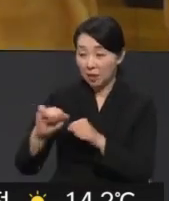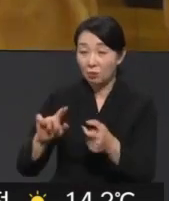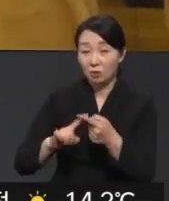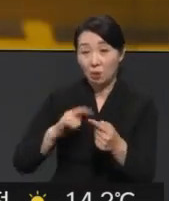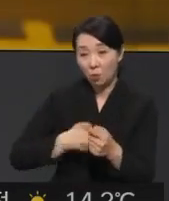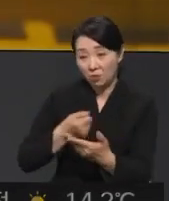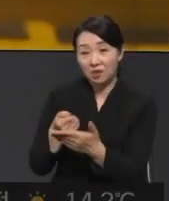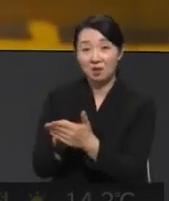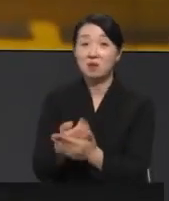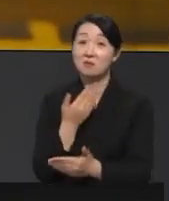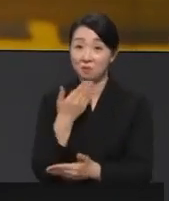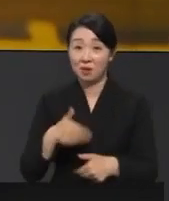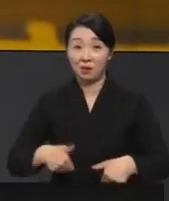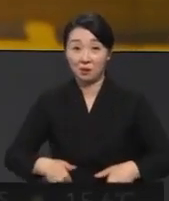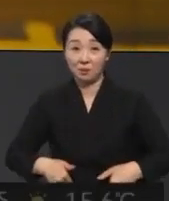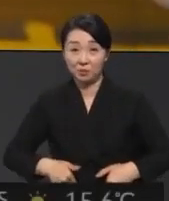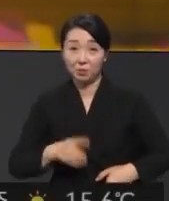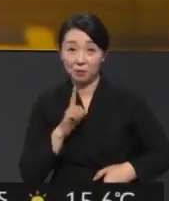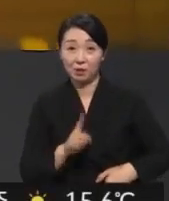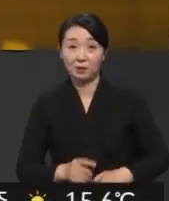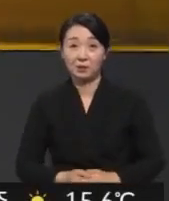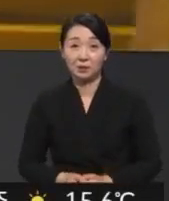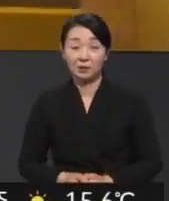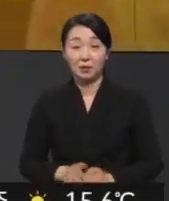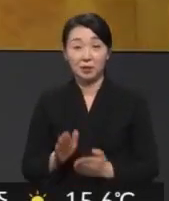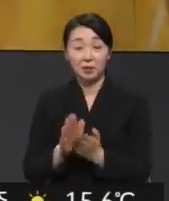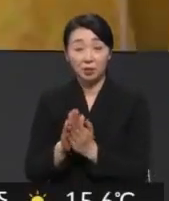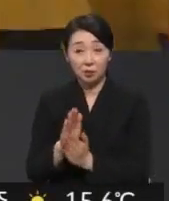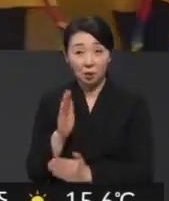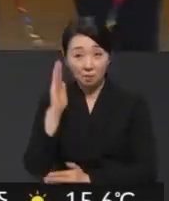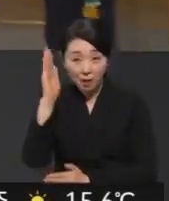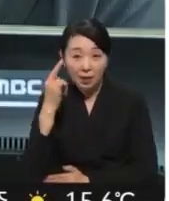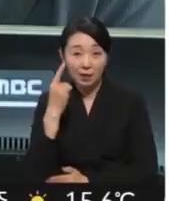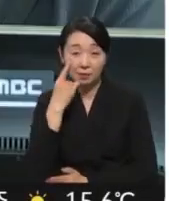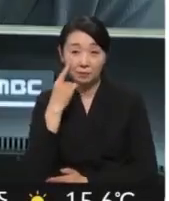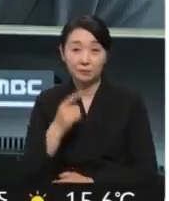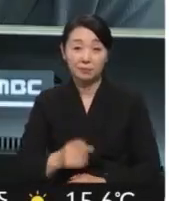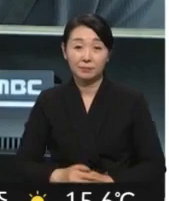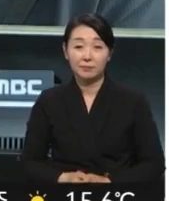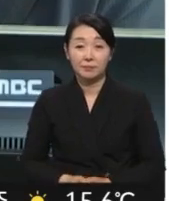판단할 수밖에 없을 것이다 라는 얘기 나왔는데 직접 들어보시죠.